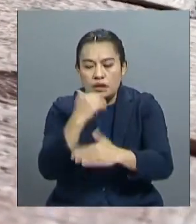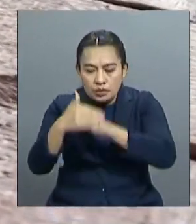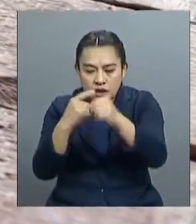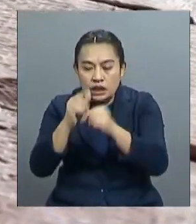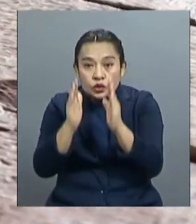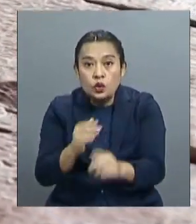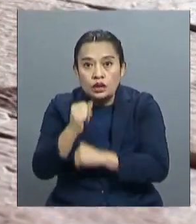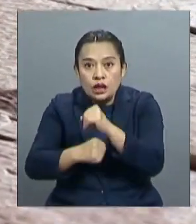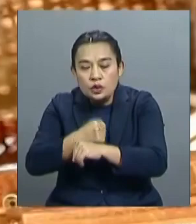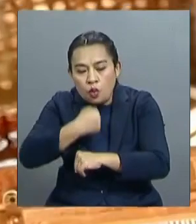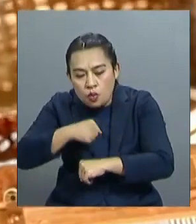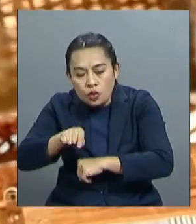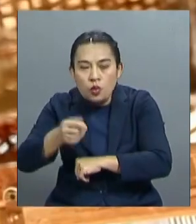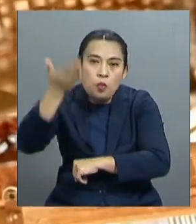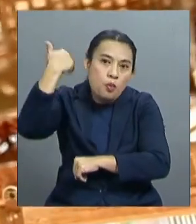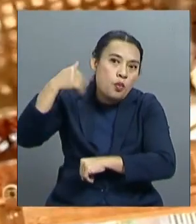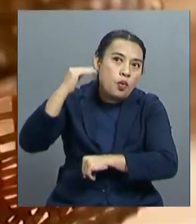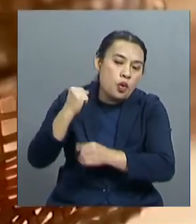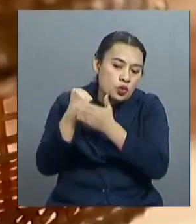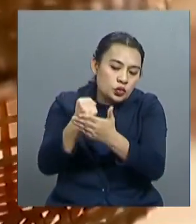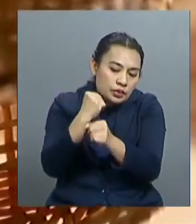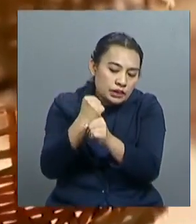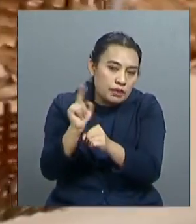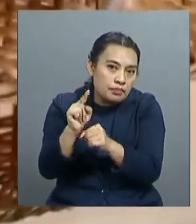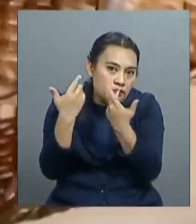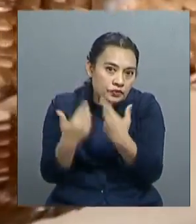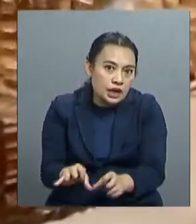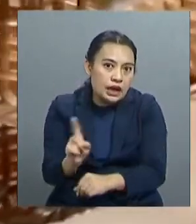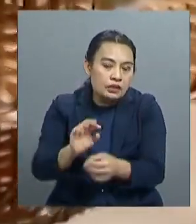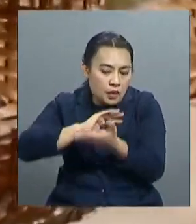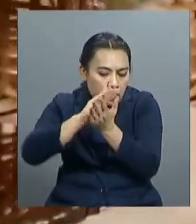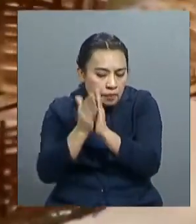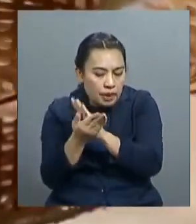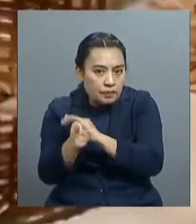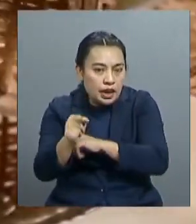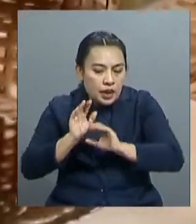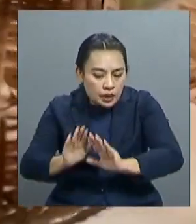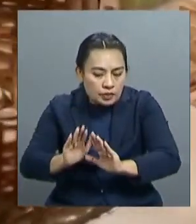ะเลือนหายไปหรือฟื้นกลับมาอนุรักษ์อีกครั้งหนึ่ง